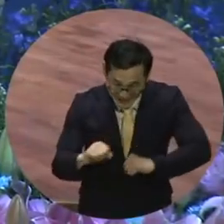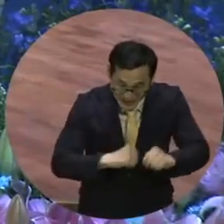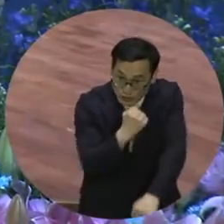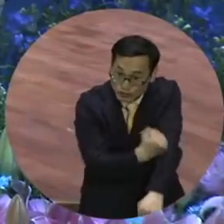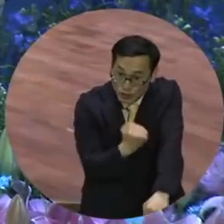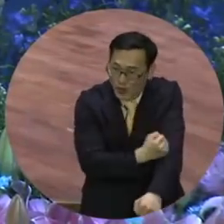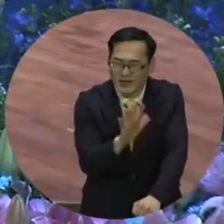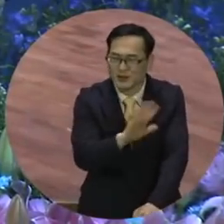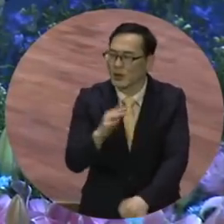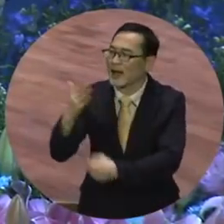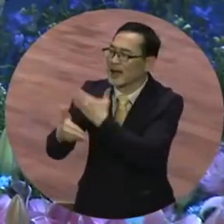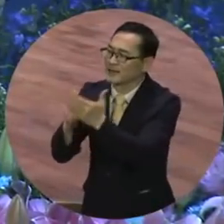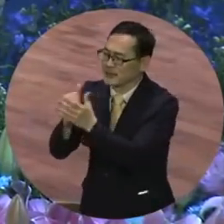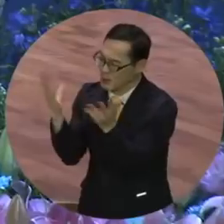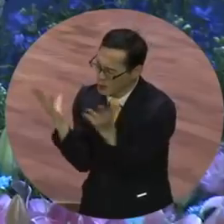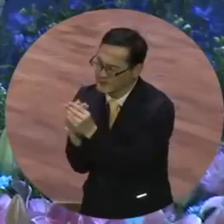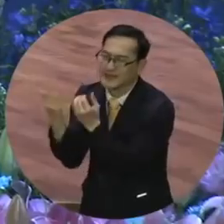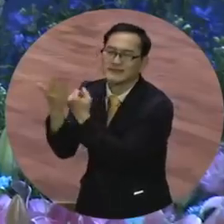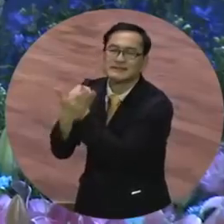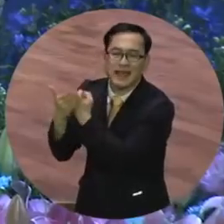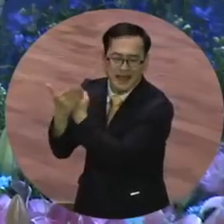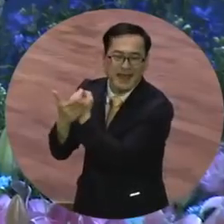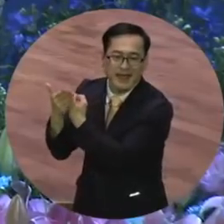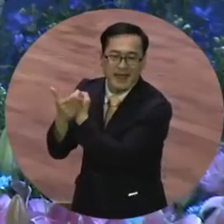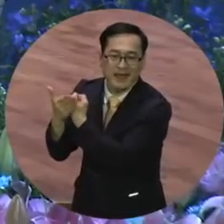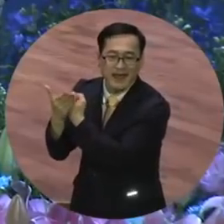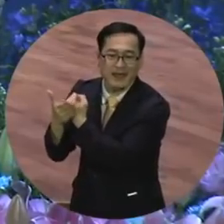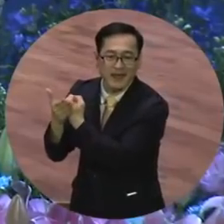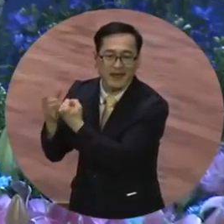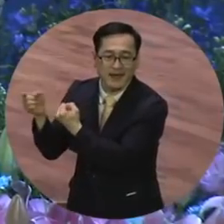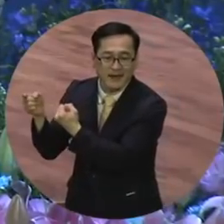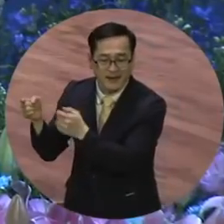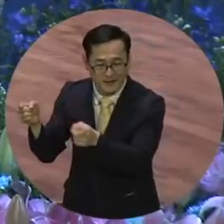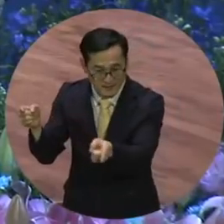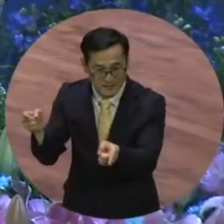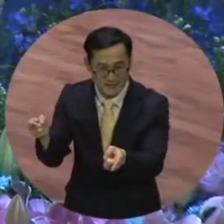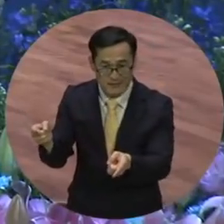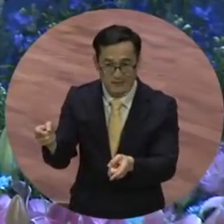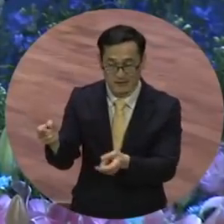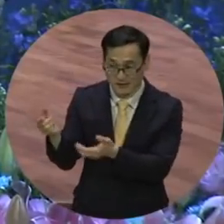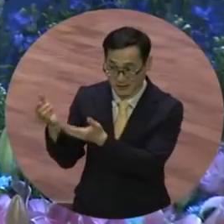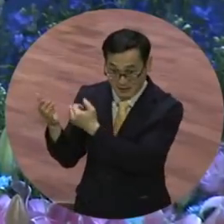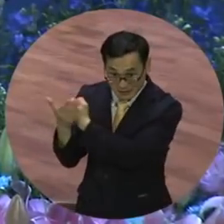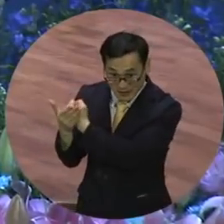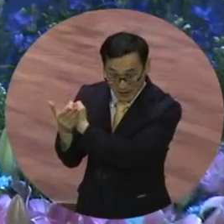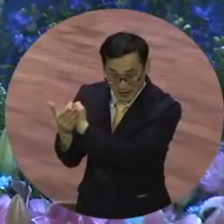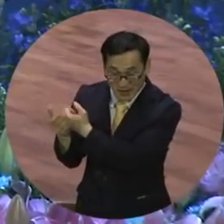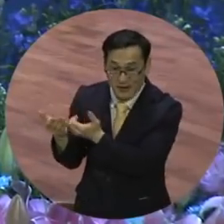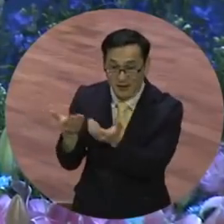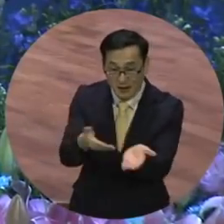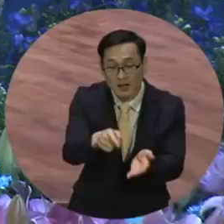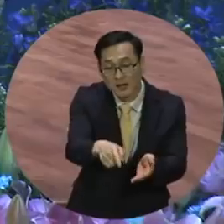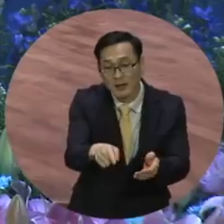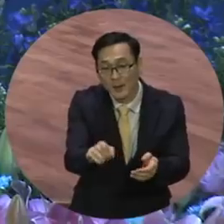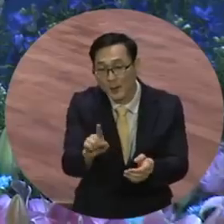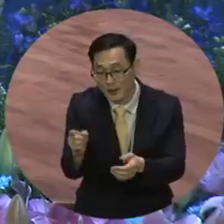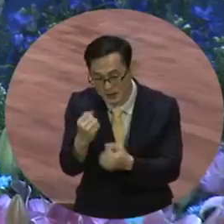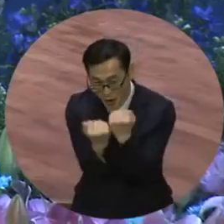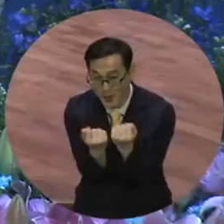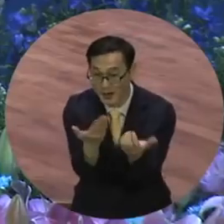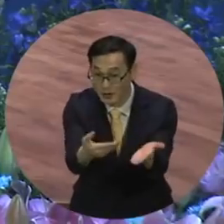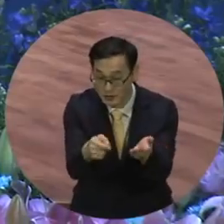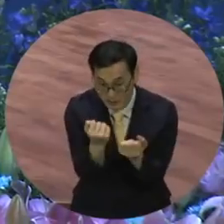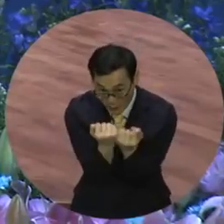구원받는 말씀을 설명하기 위해서 유대인들이 가장 존경하는 믿음의 조상 아브라함을